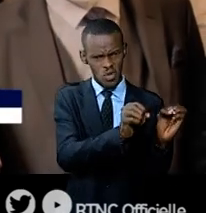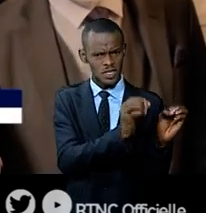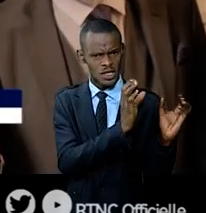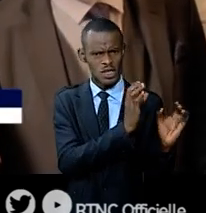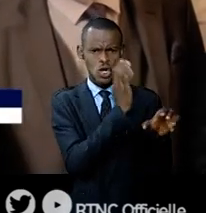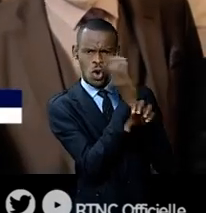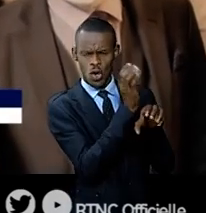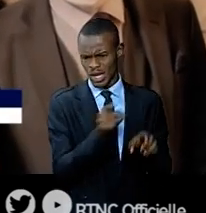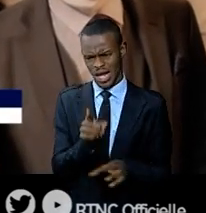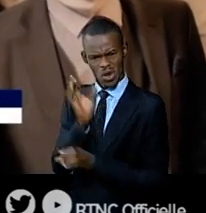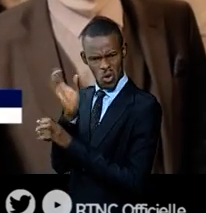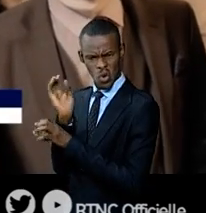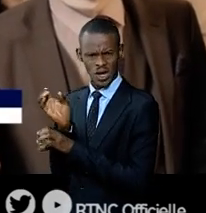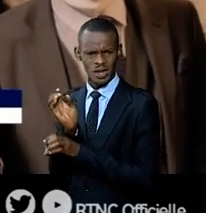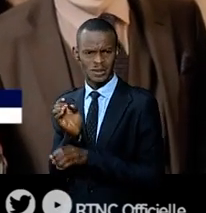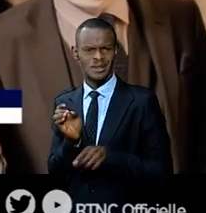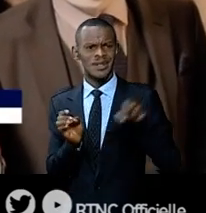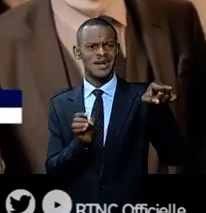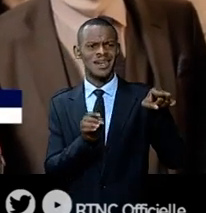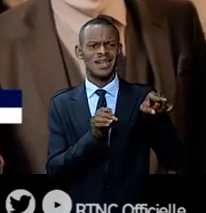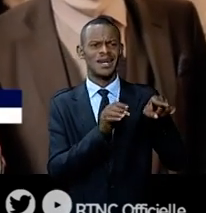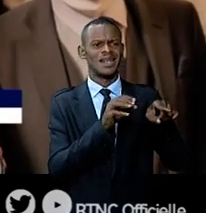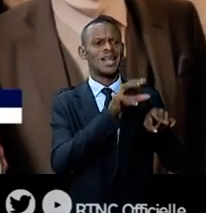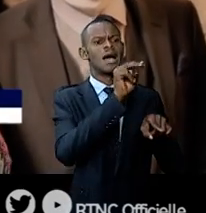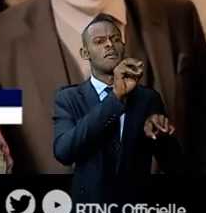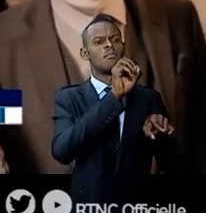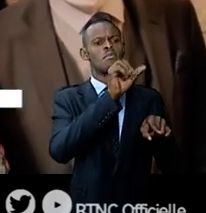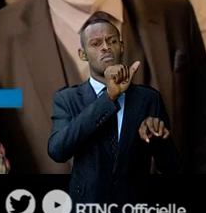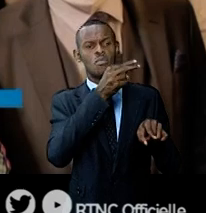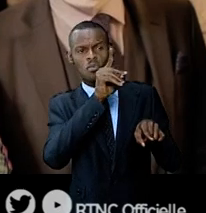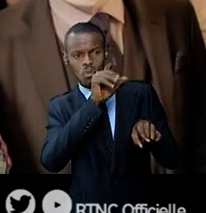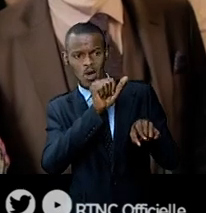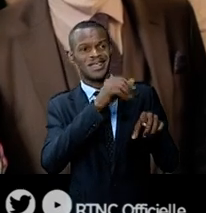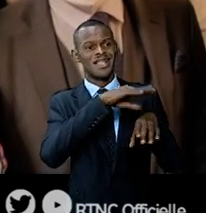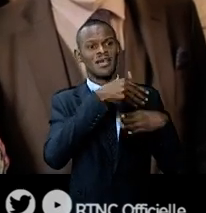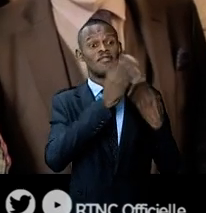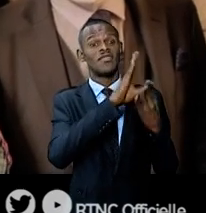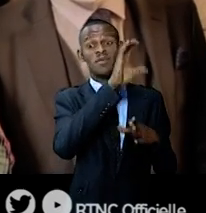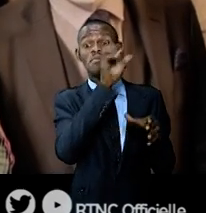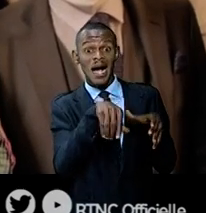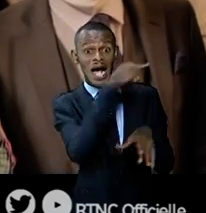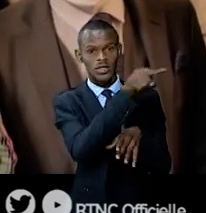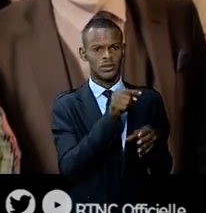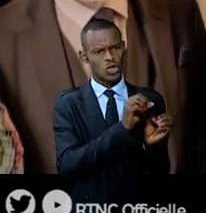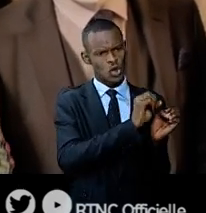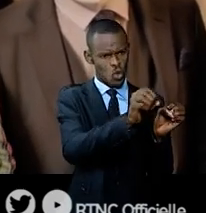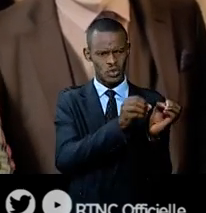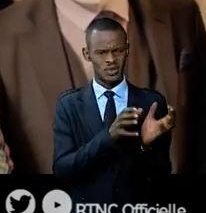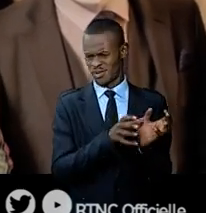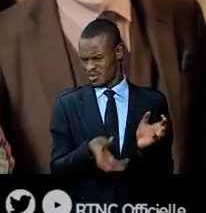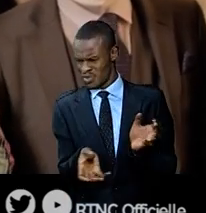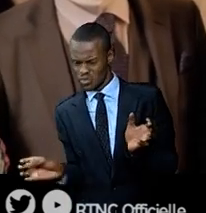des assises de Moanda. On en a discuté. Il y a des partis qui ont accepté, d'autres qui ont demandé